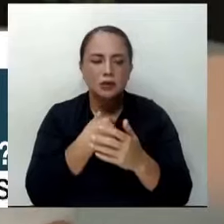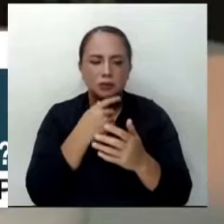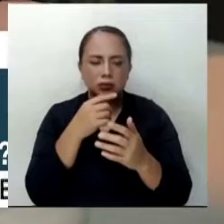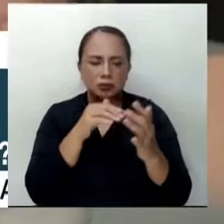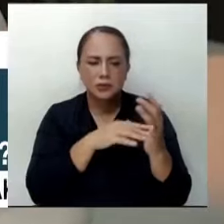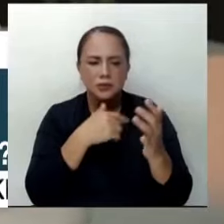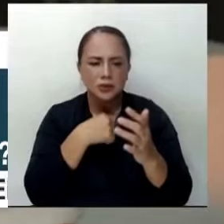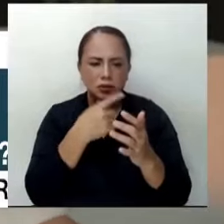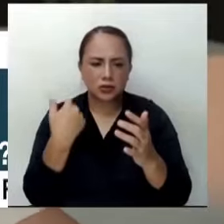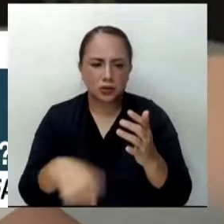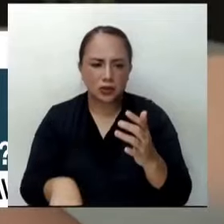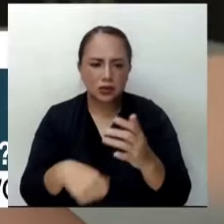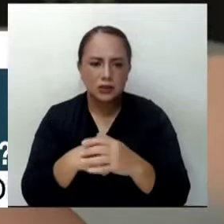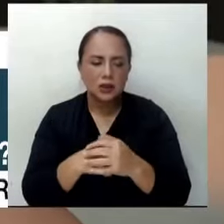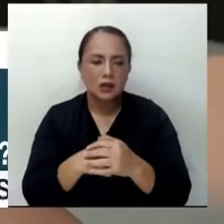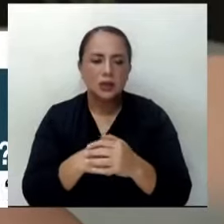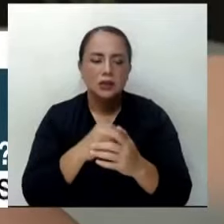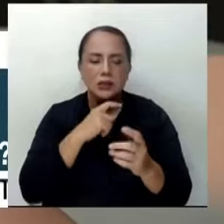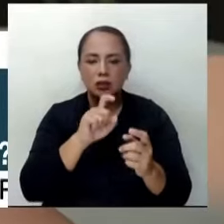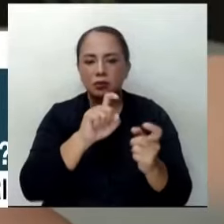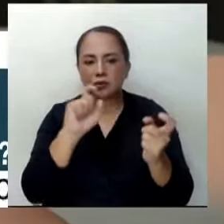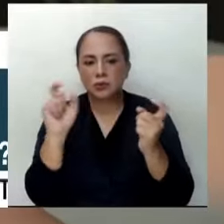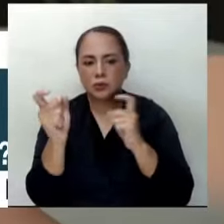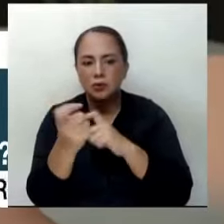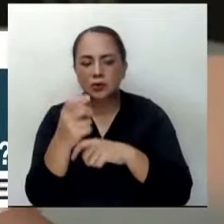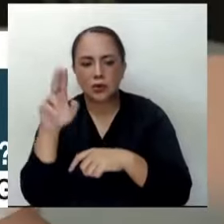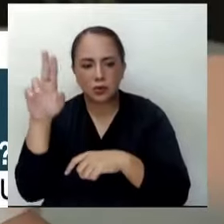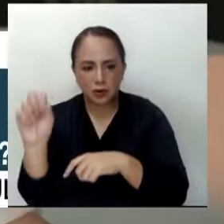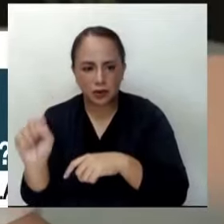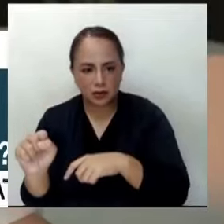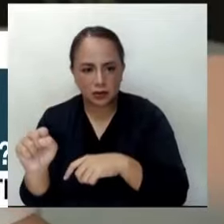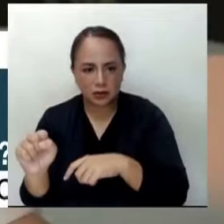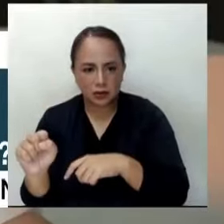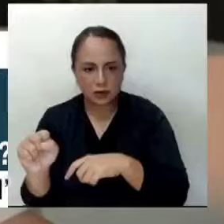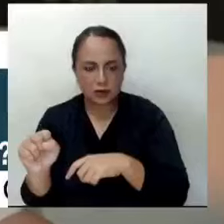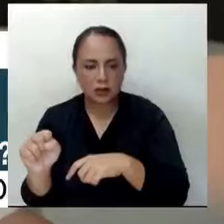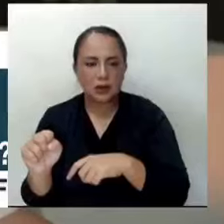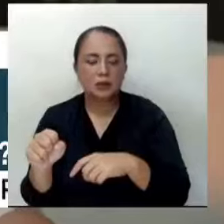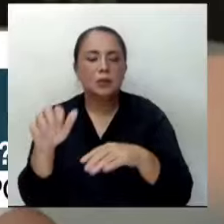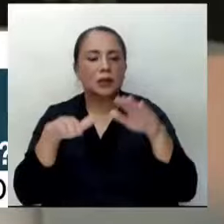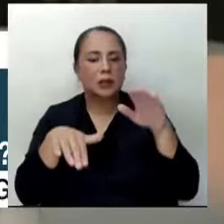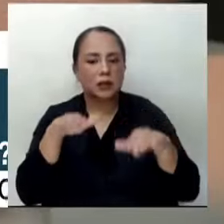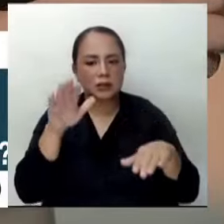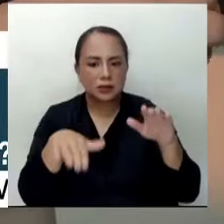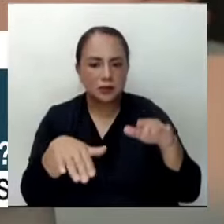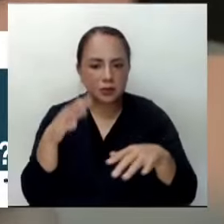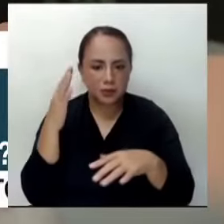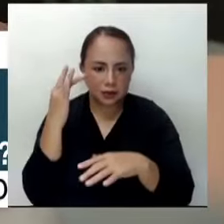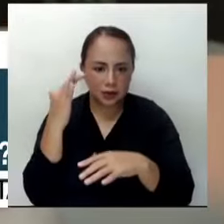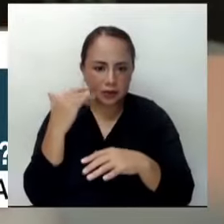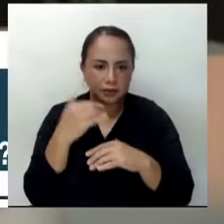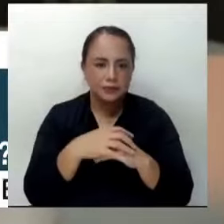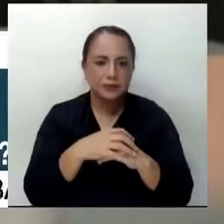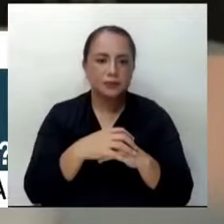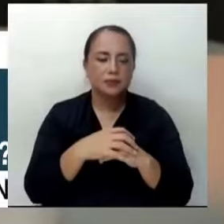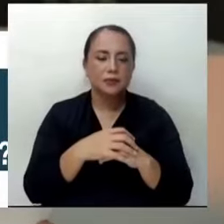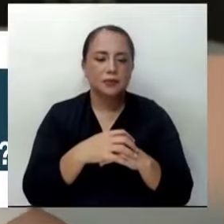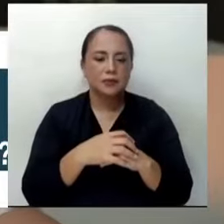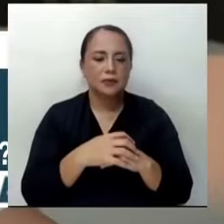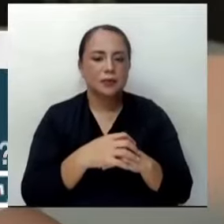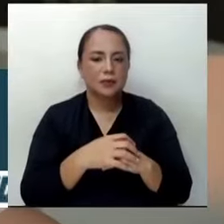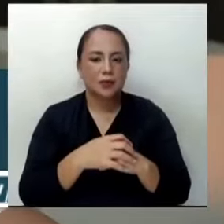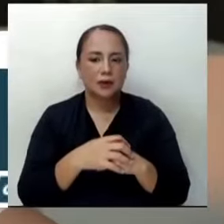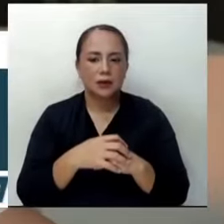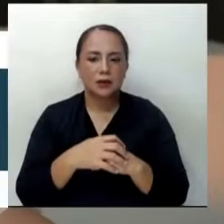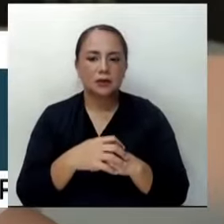naman nag-pivot yan sa US. US eh. Binalaan silang niya. Kasi yung dating administration, yan ang pivot. Di ba? Sabi pa